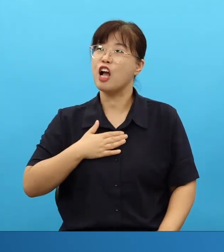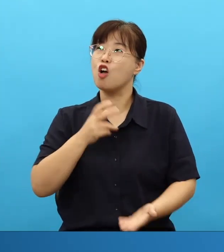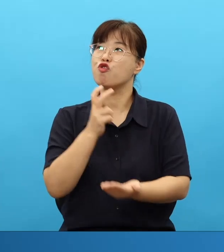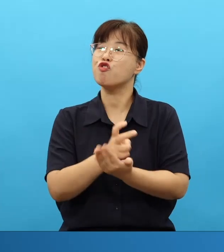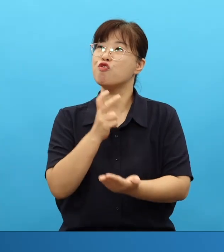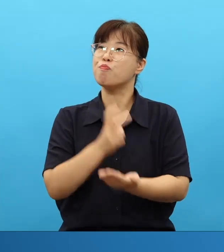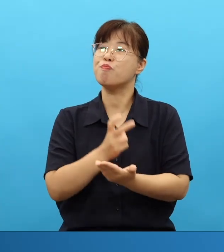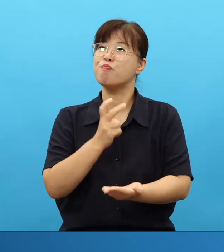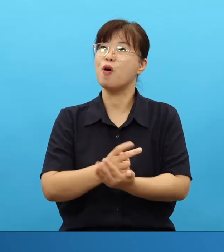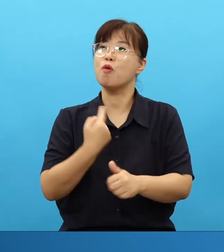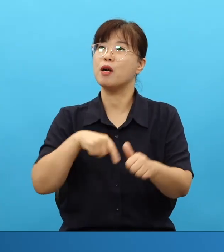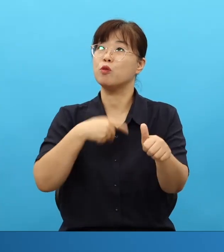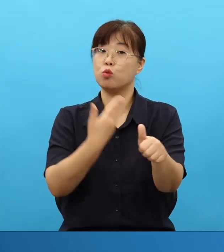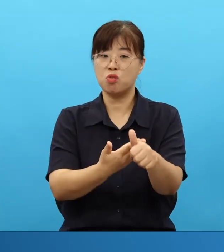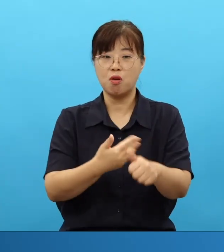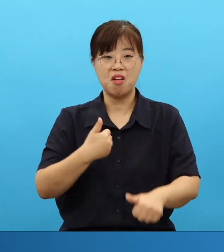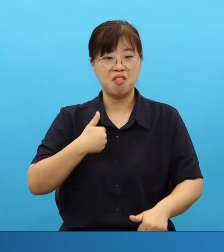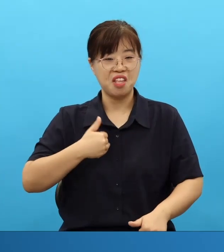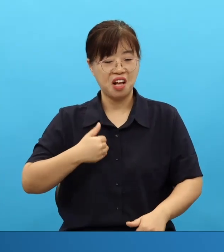알려준